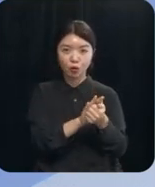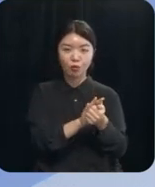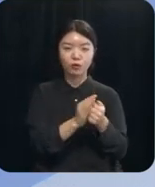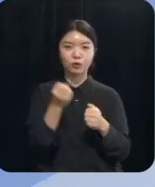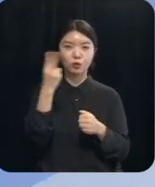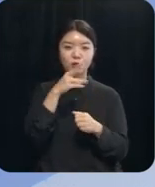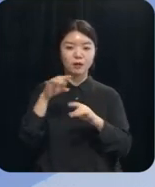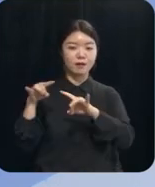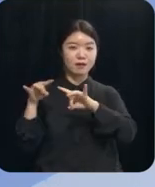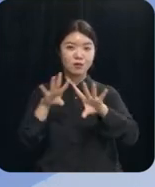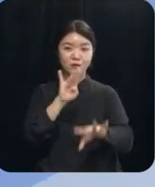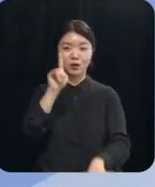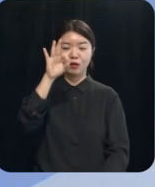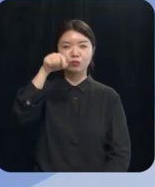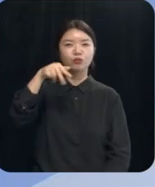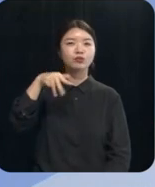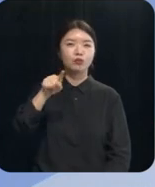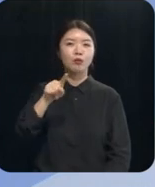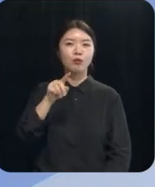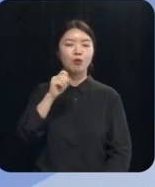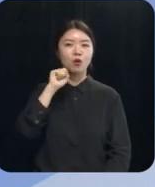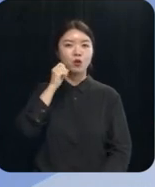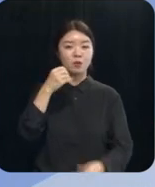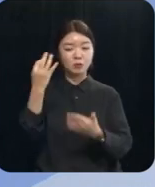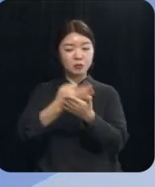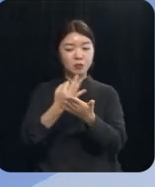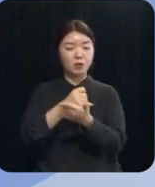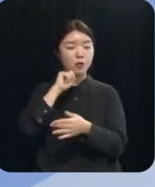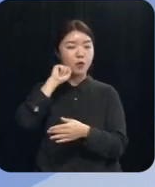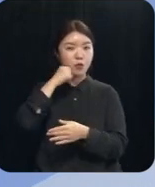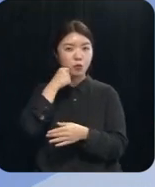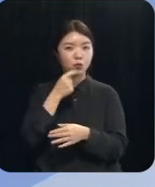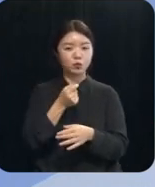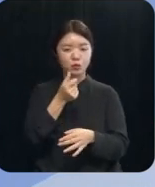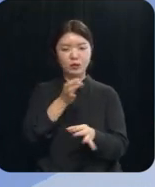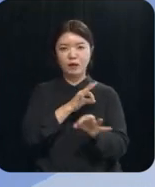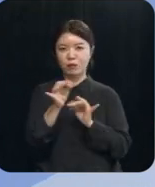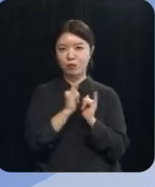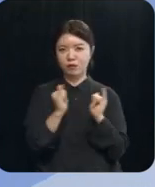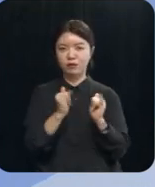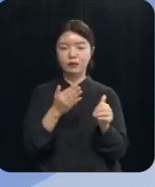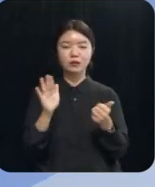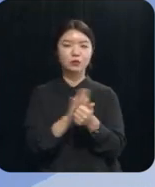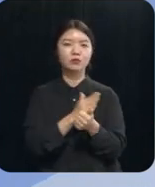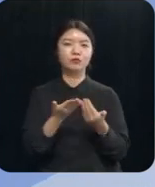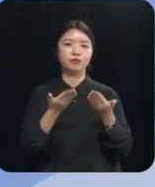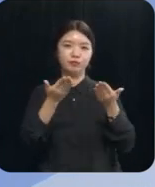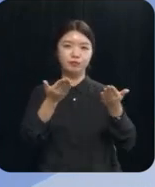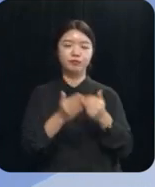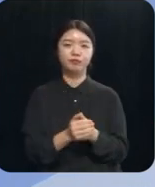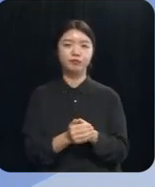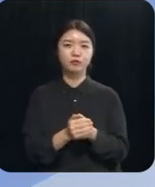에너지 바우처를 저소득 소상공인들에게 지원하겠습니다. 무엇보다 중요한 것은